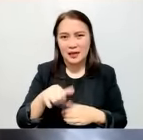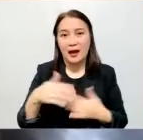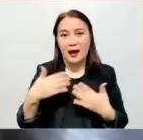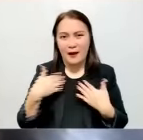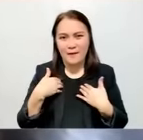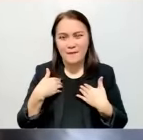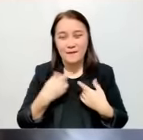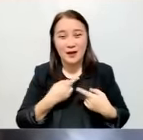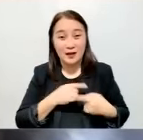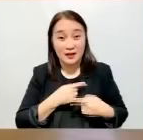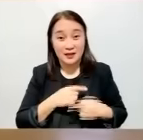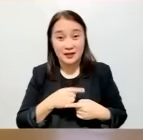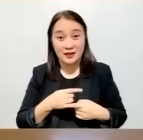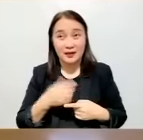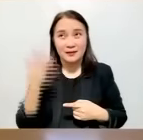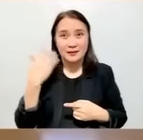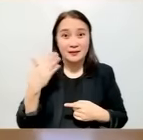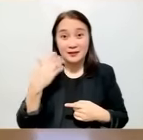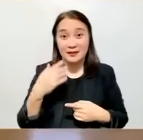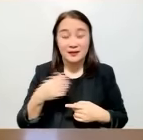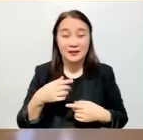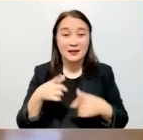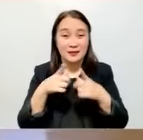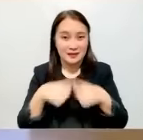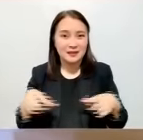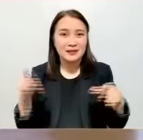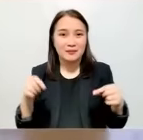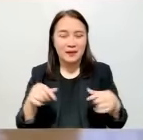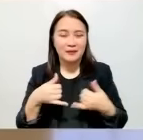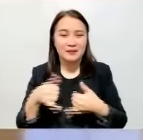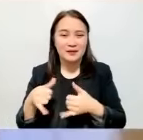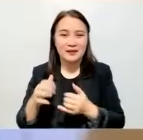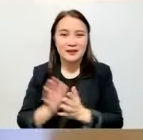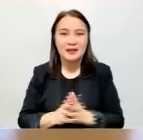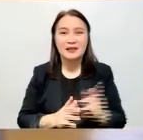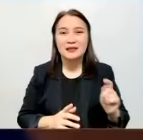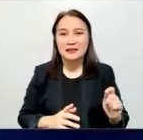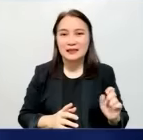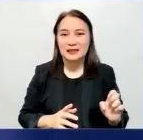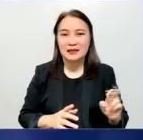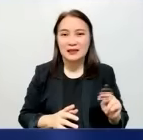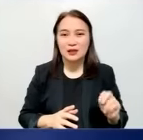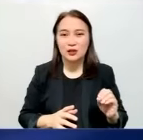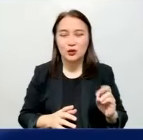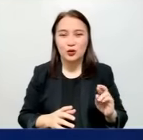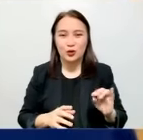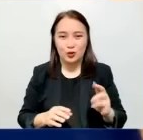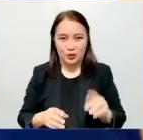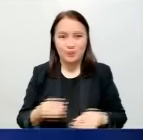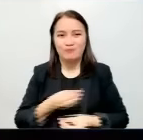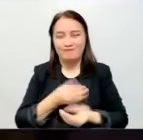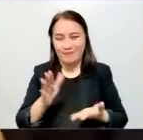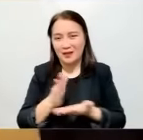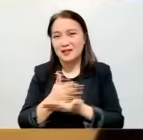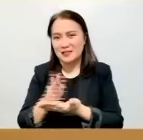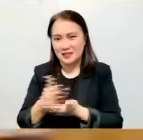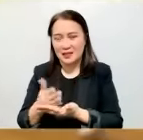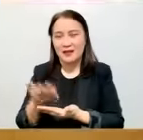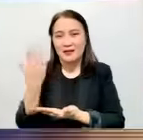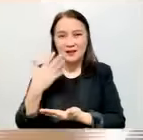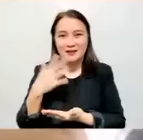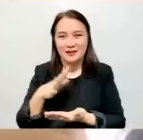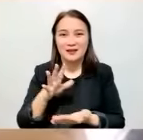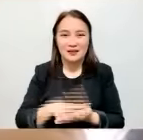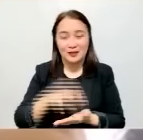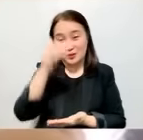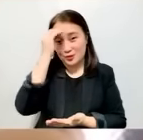sa Japan B League, habang si Tenorio naman ay nagbabahagi sa mas batang players ng kanya mga natutunan sa international duty.